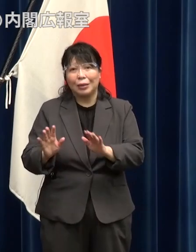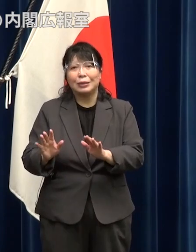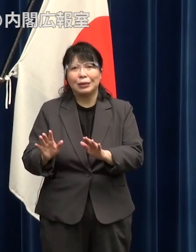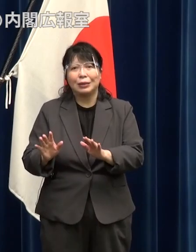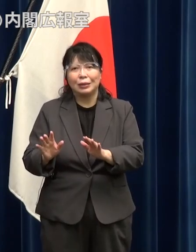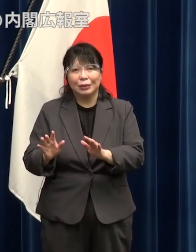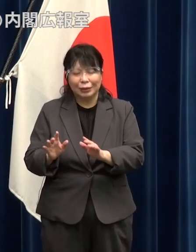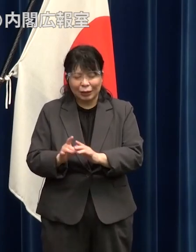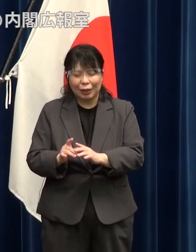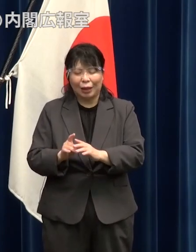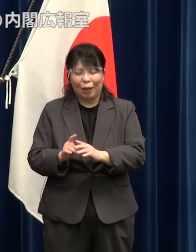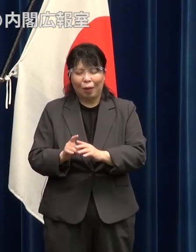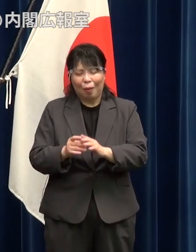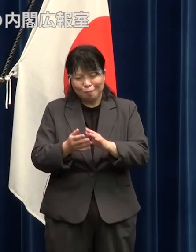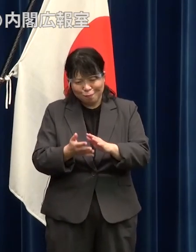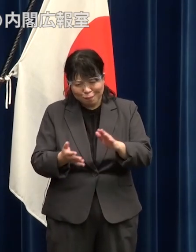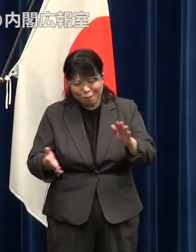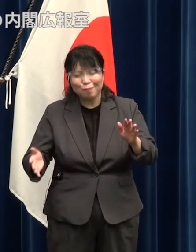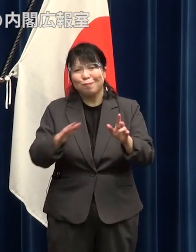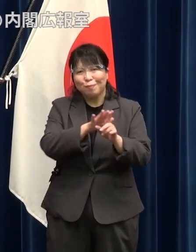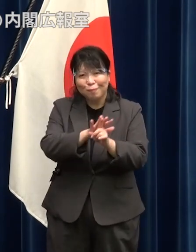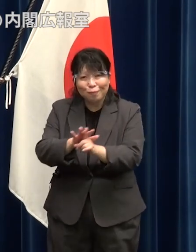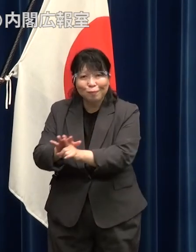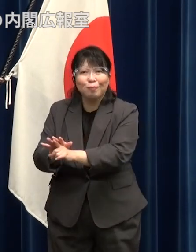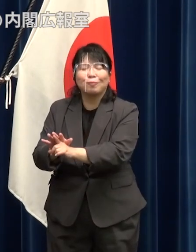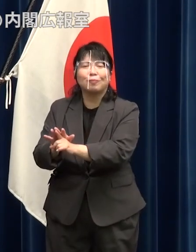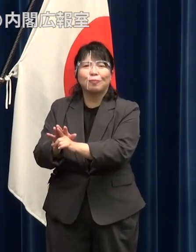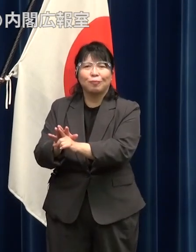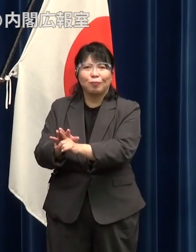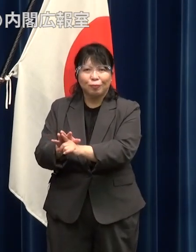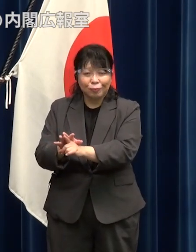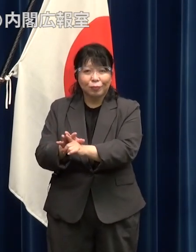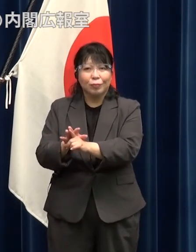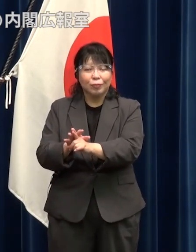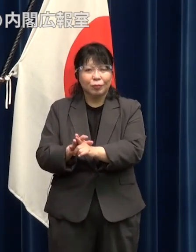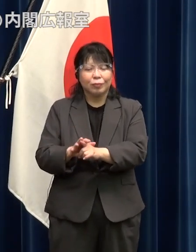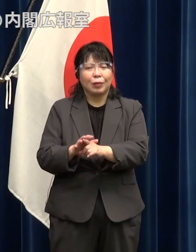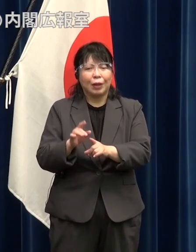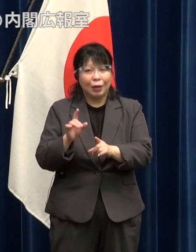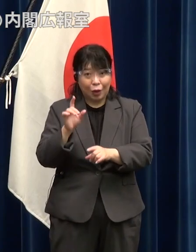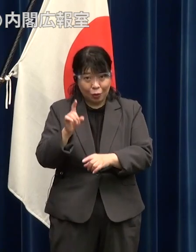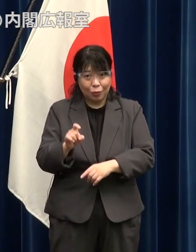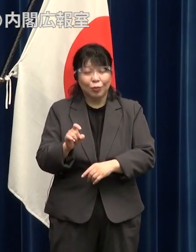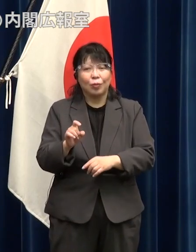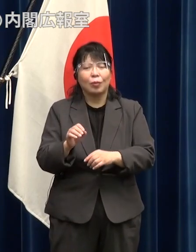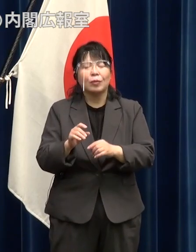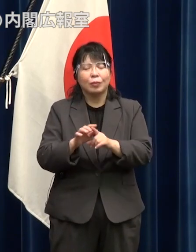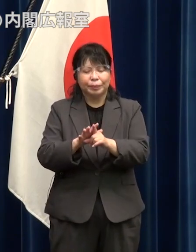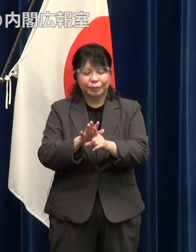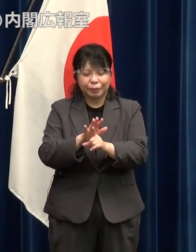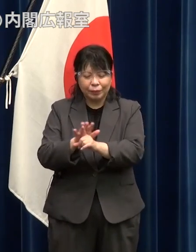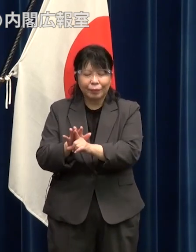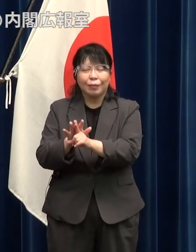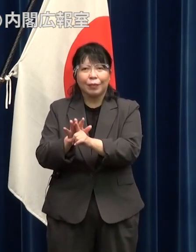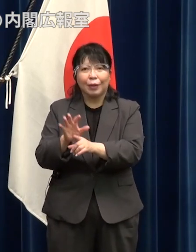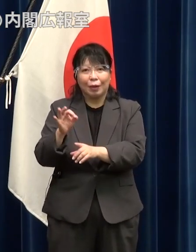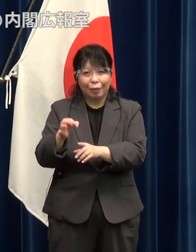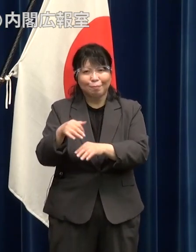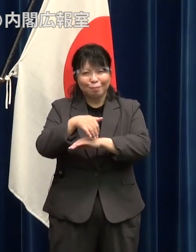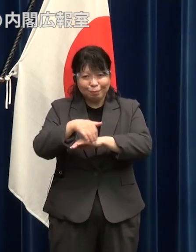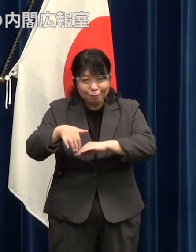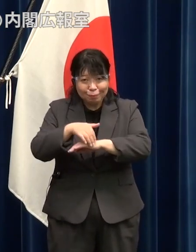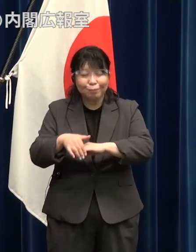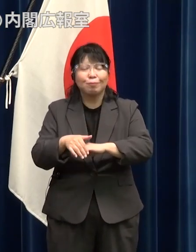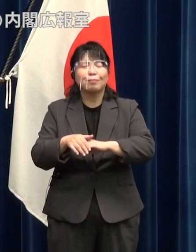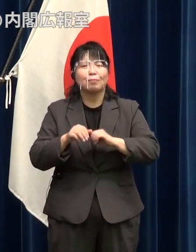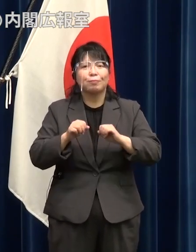型支援と10万円の経済的支援を組み合わせた事業を創設しました。また大幅引き上げを約束